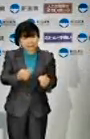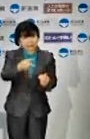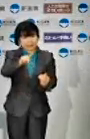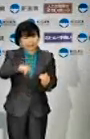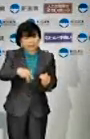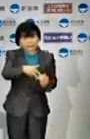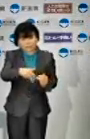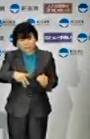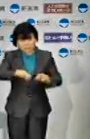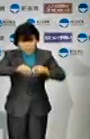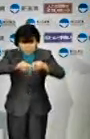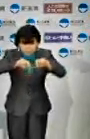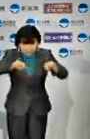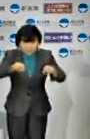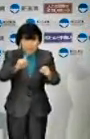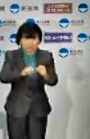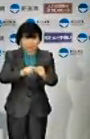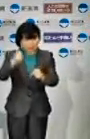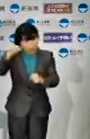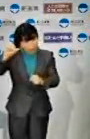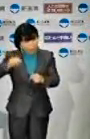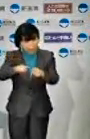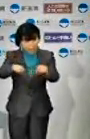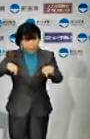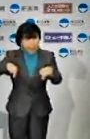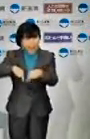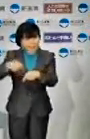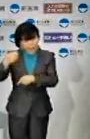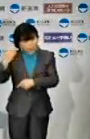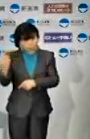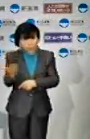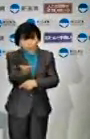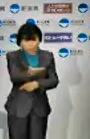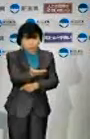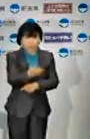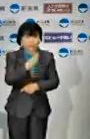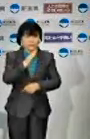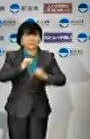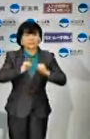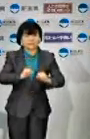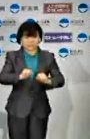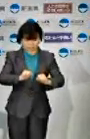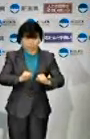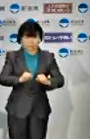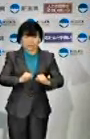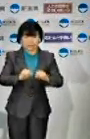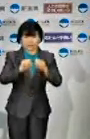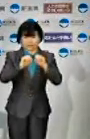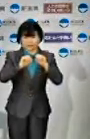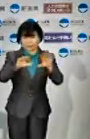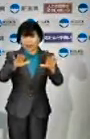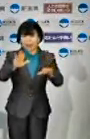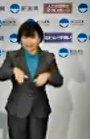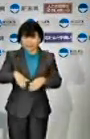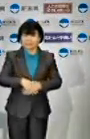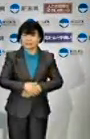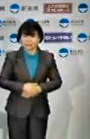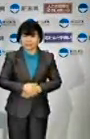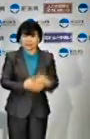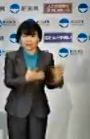るための、まあ、アンケートを実施するということのアナウンスであります。引き続き多くの方に